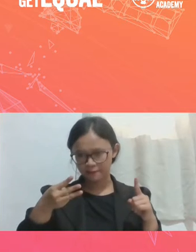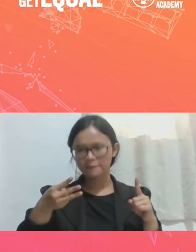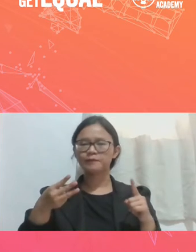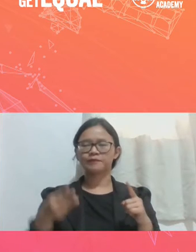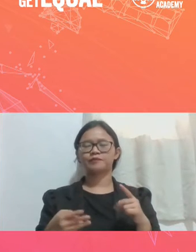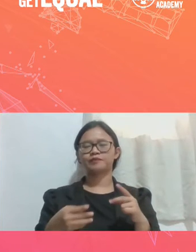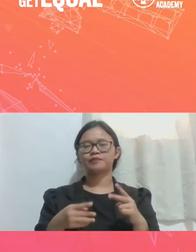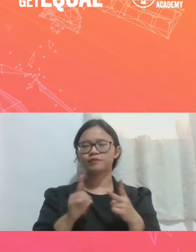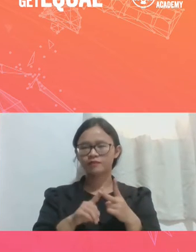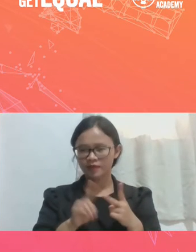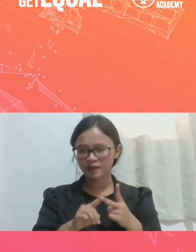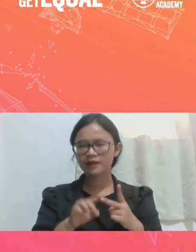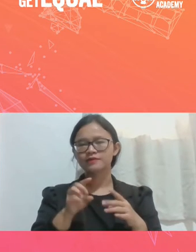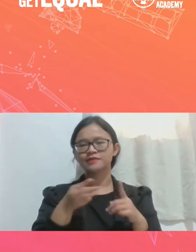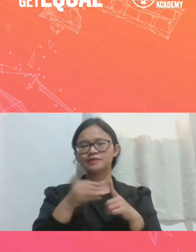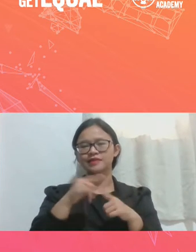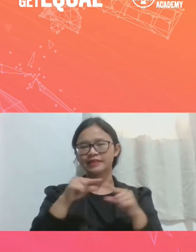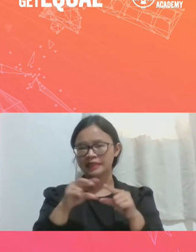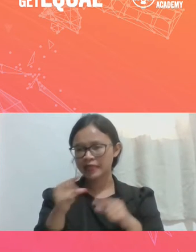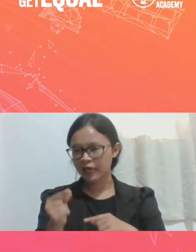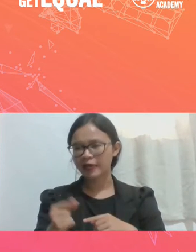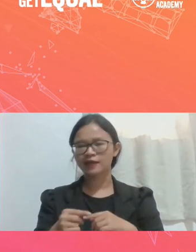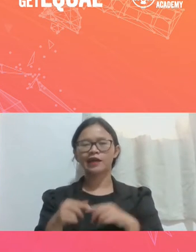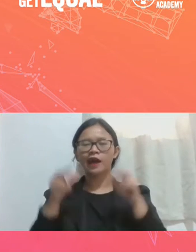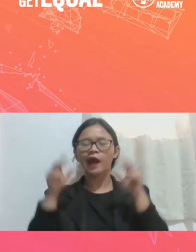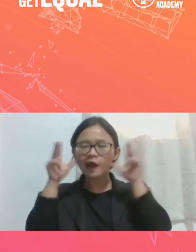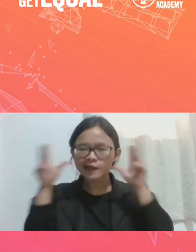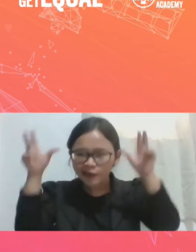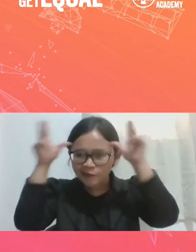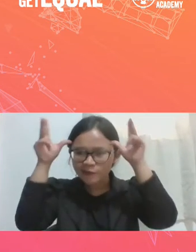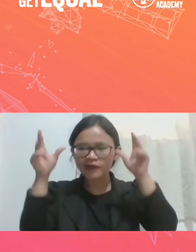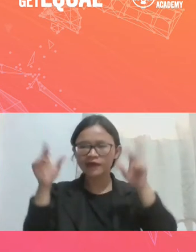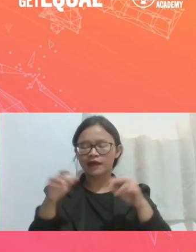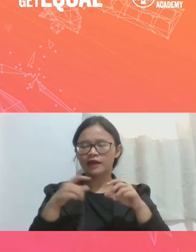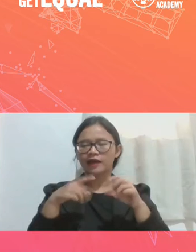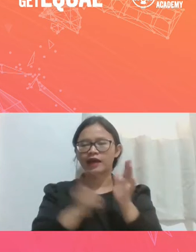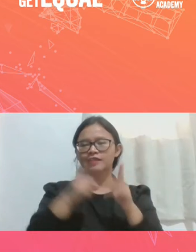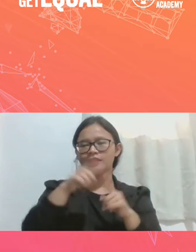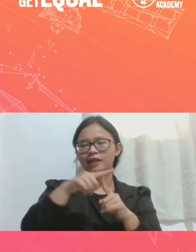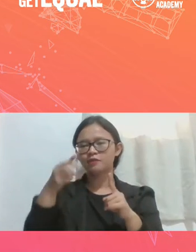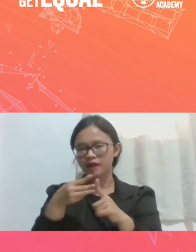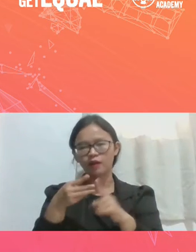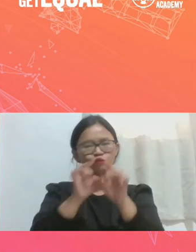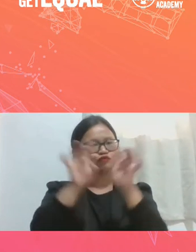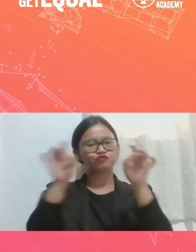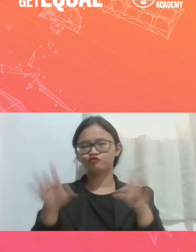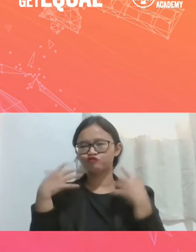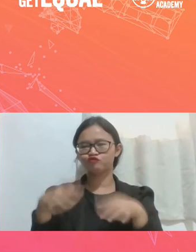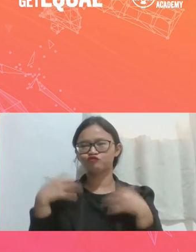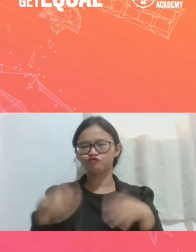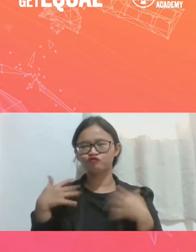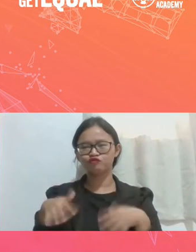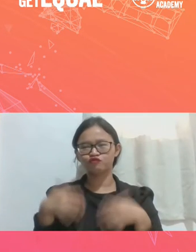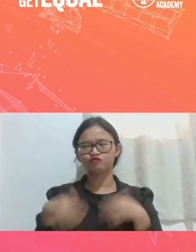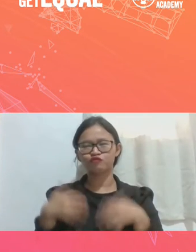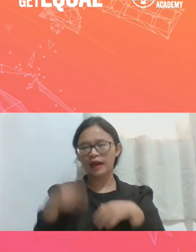Blitar, NTB, waduh, Banten, Surabaya, Sragen, banyak banget. Silakan teman-teman chat di kolom chat ya yang ada